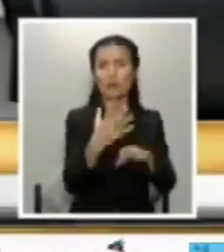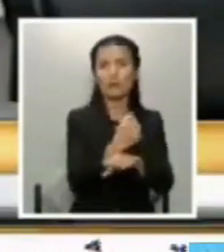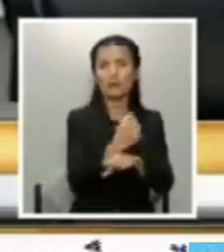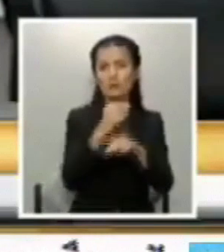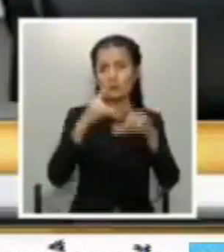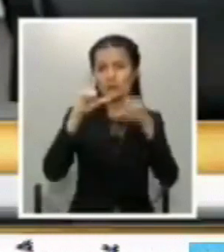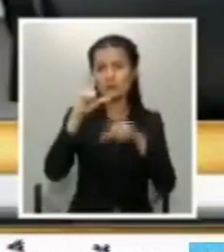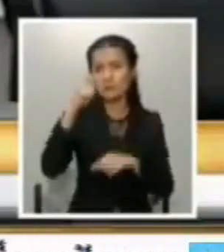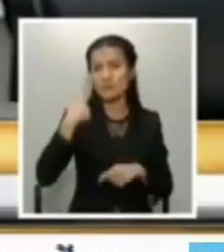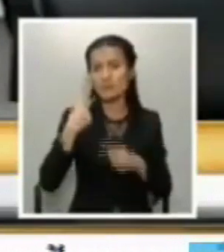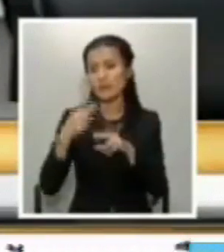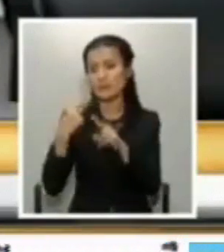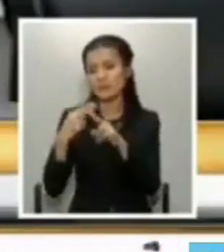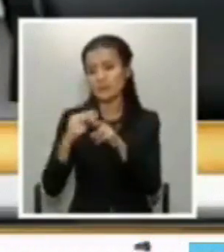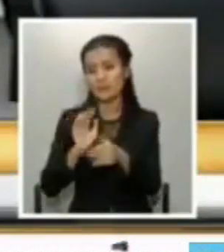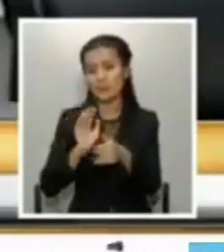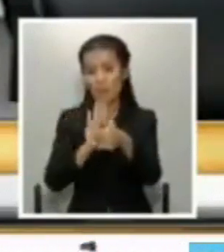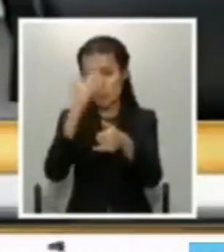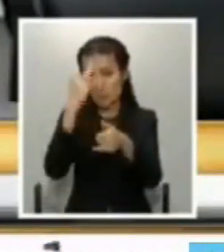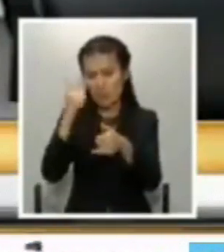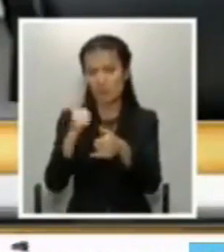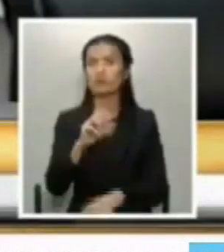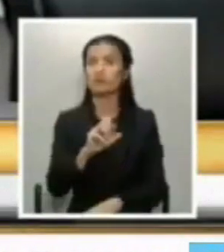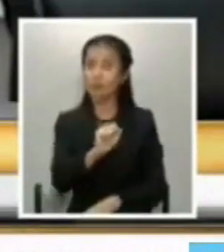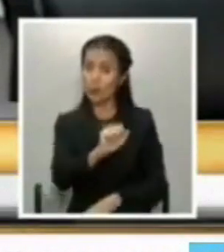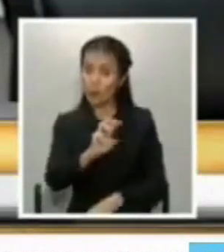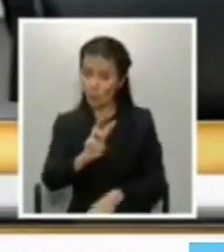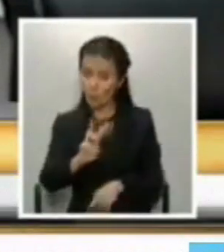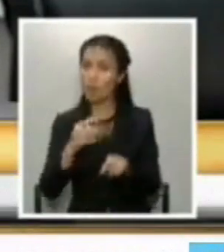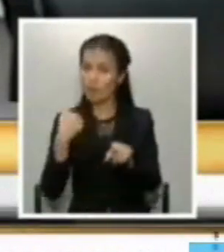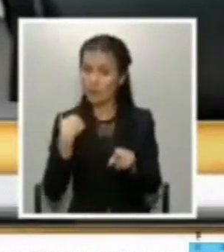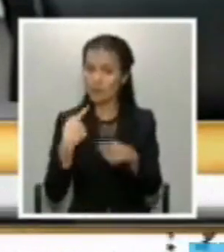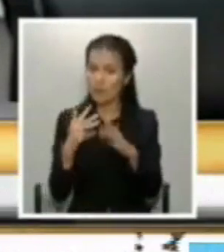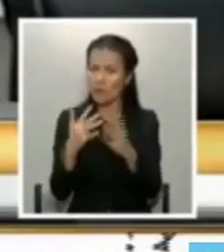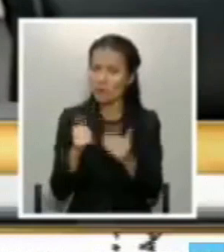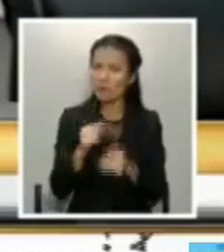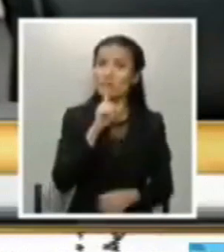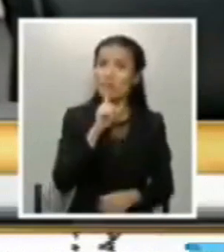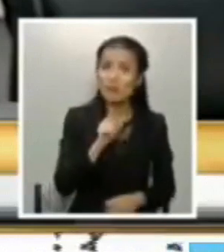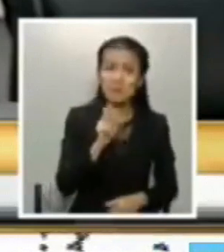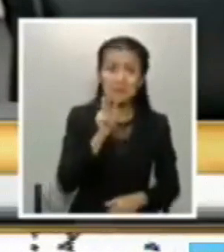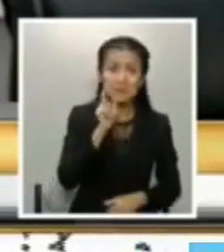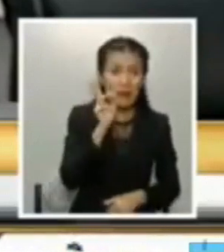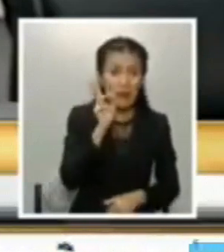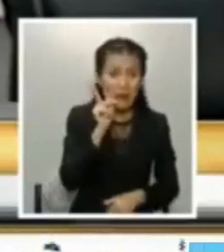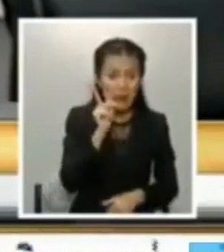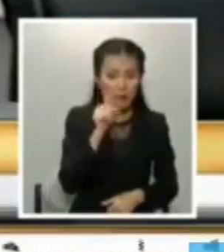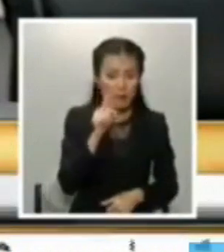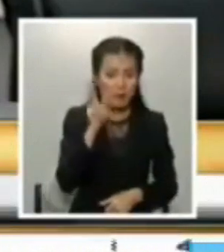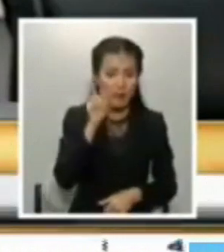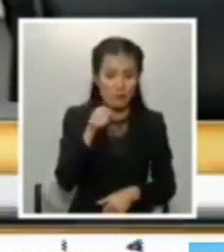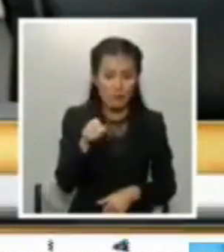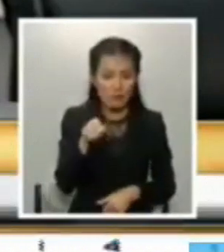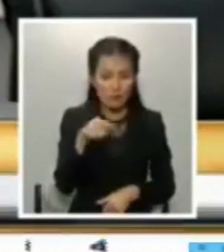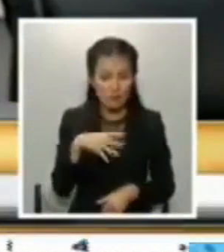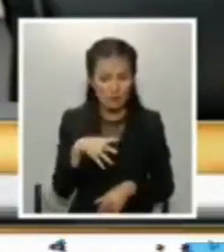มรสสส เป็นเจ้าของสื่อ เป็นผู้บริหารสื่อล่ะ แล้วยังปลุกปั่นด้วย เป็นผู้มีอำนาจเป็นผู้มีบารมีใน